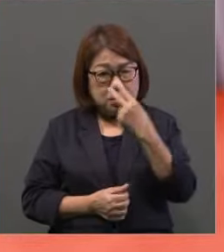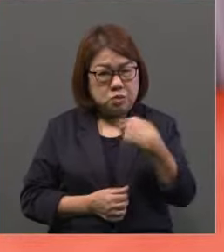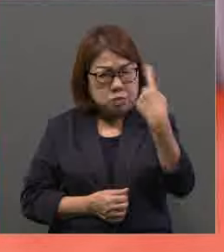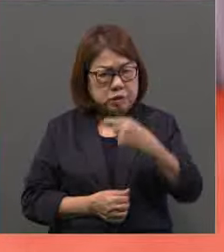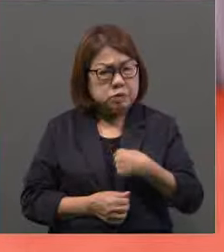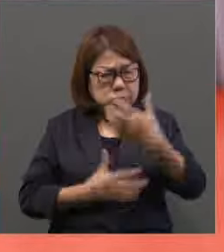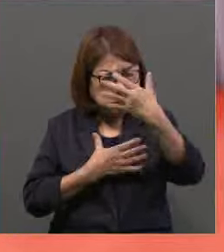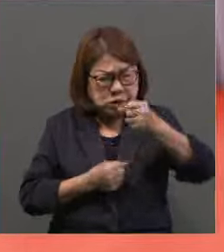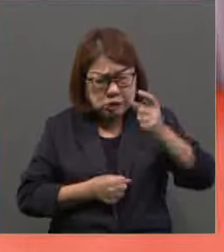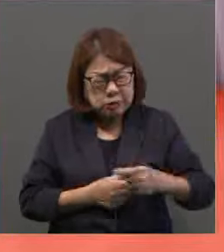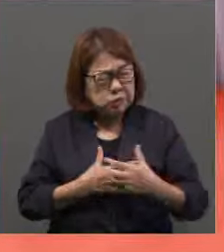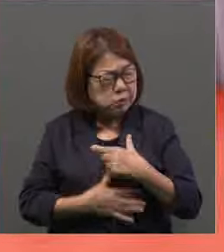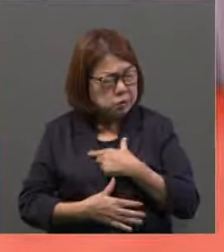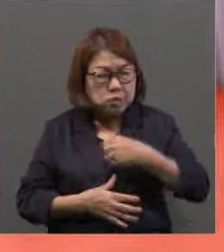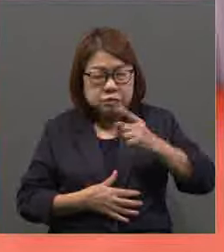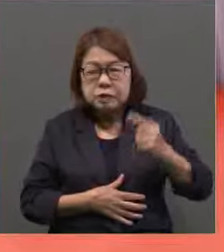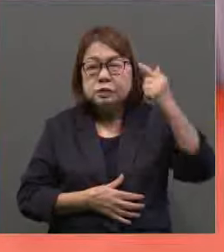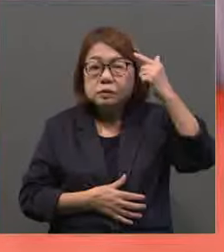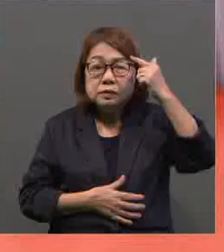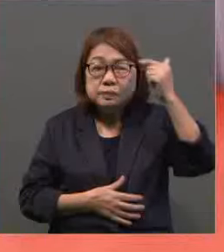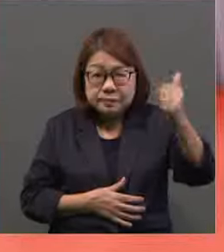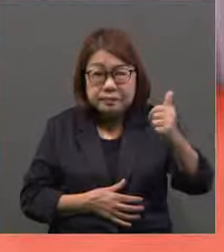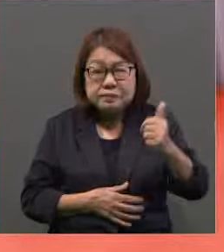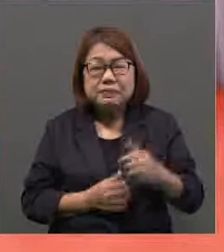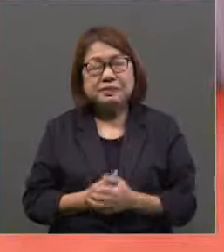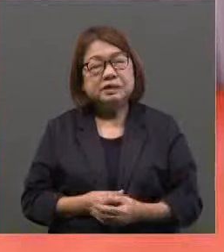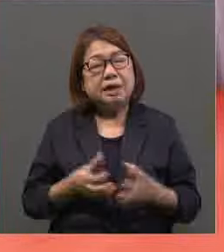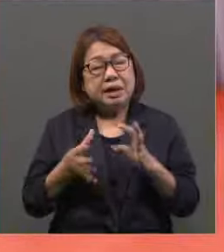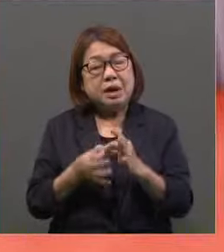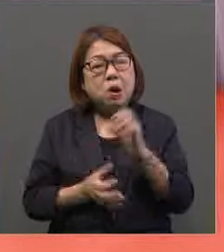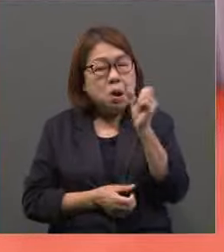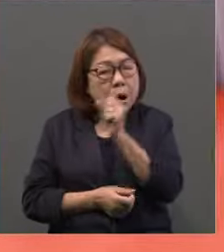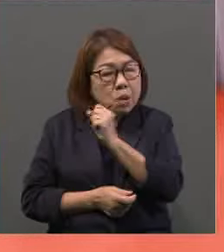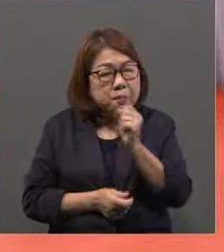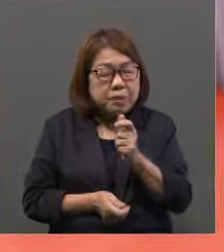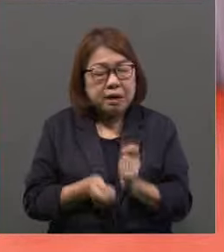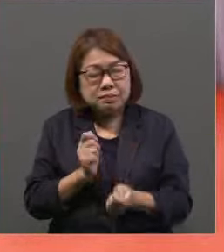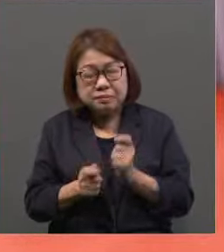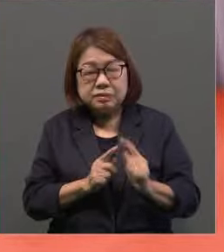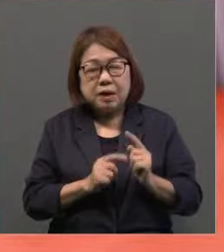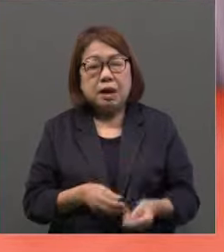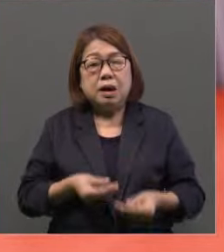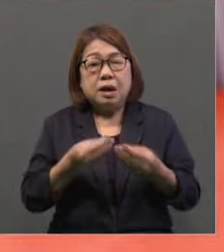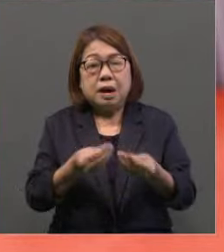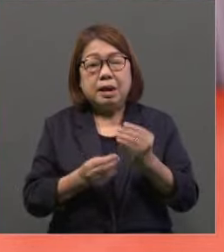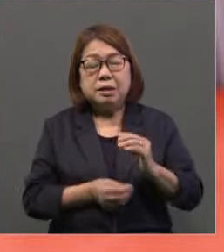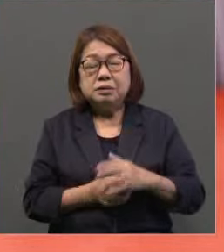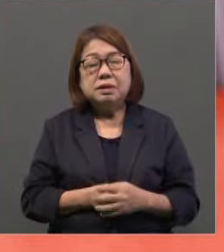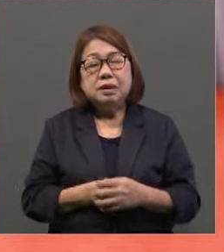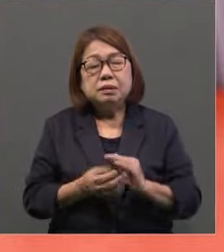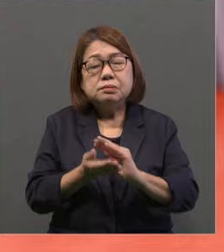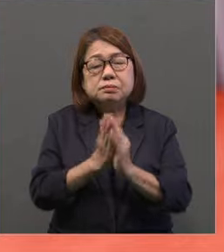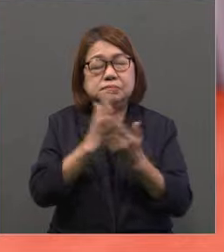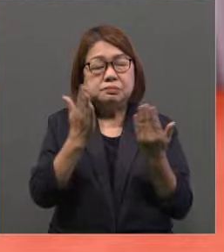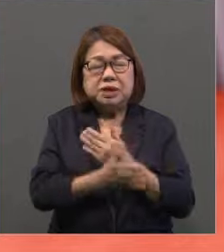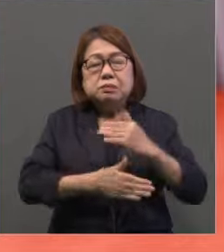ใจรักมีทัศนคติที่ดีกับดนตรีว่าดนตรีเนี่ยจันลงโลกนะครับนะฮะ ทำให้เราเป็นมนุษย์